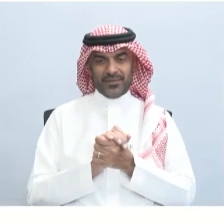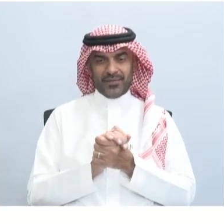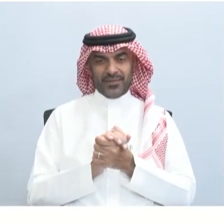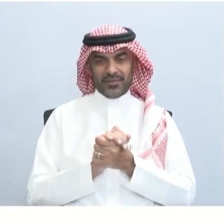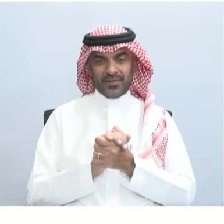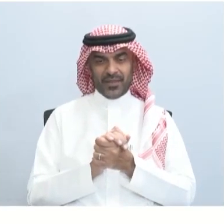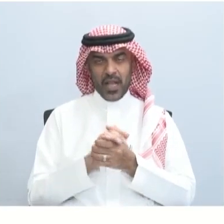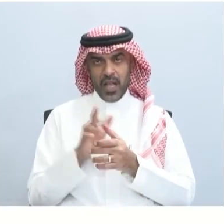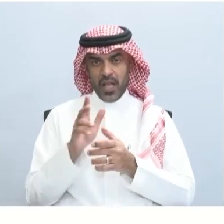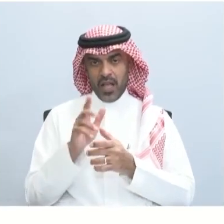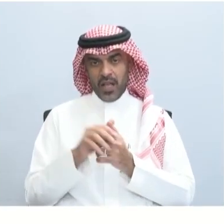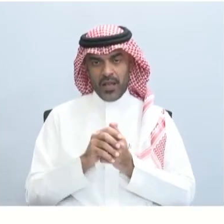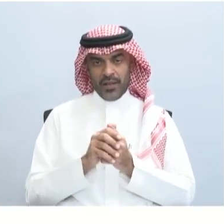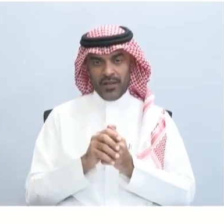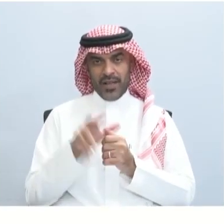الدفتر